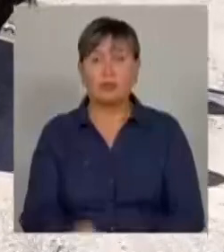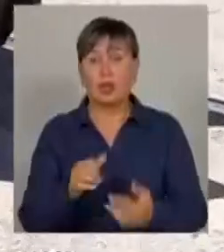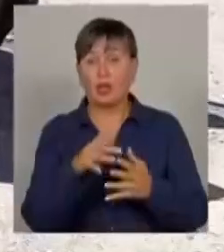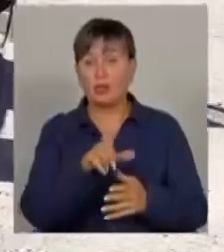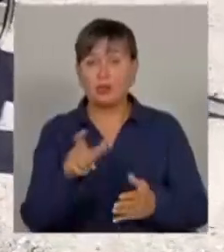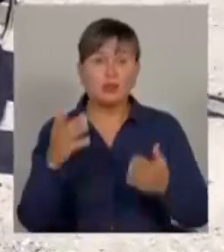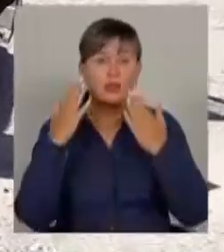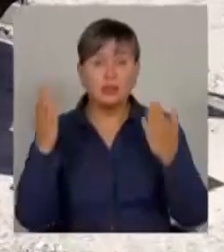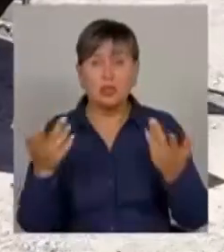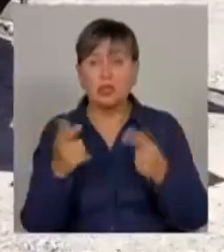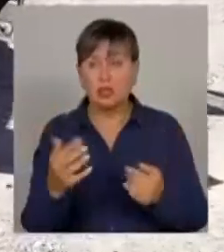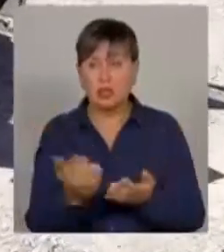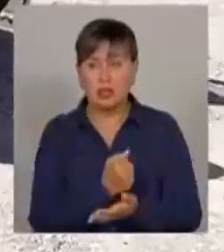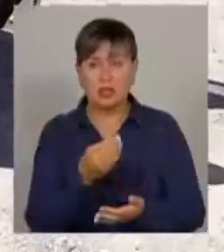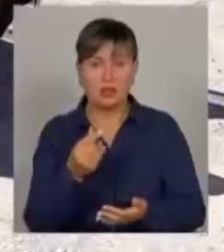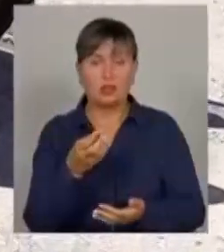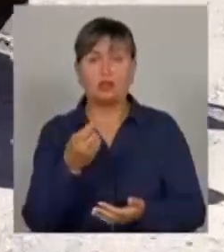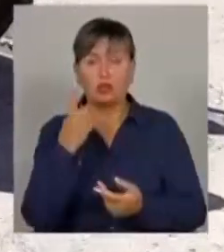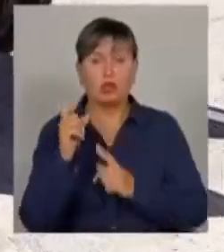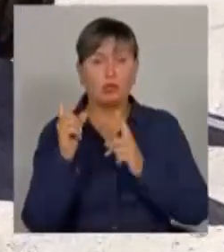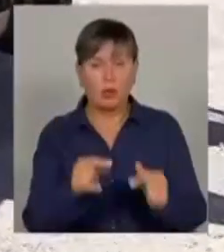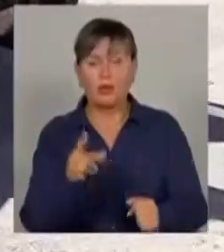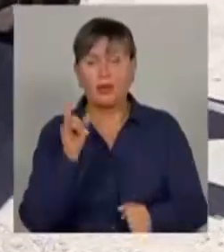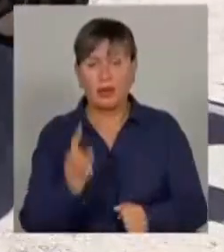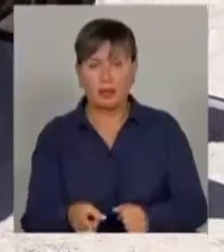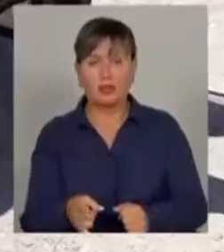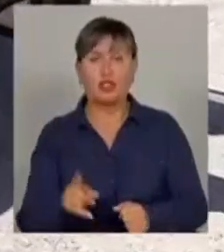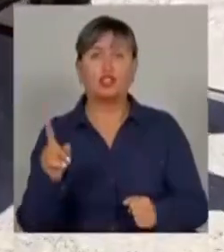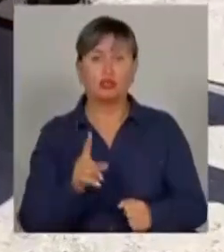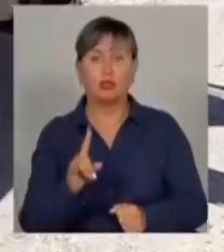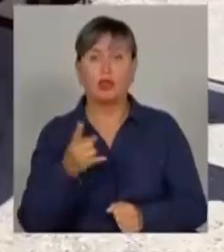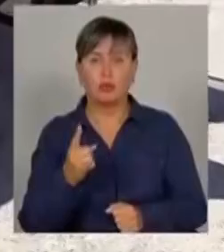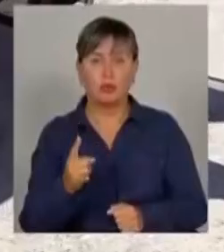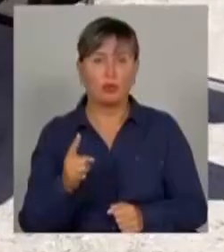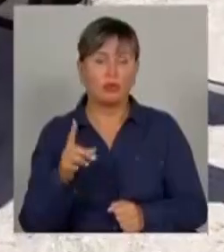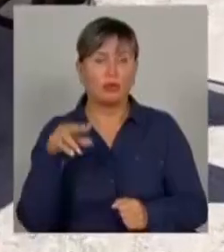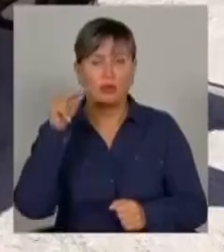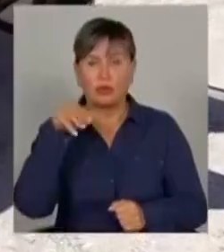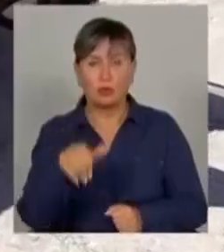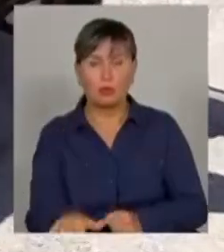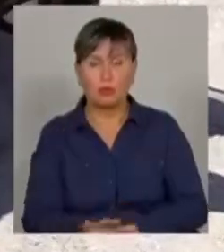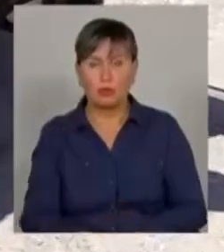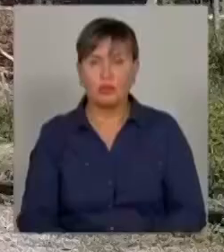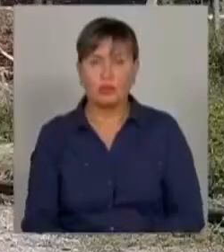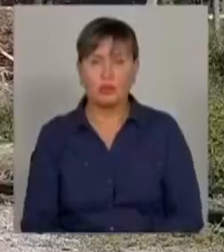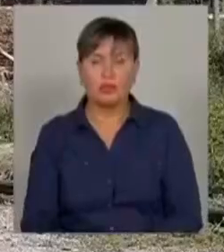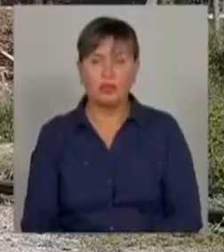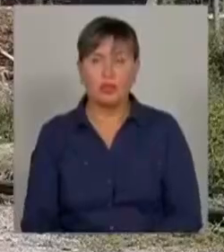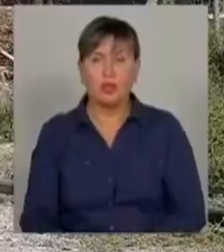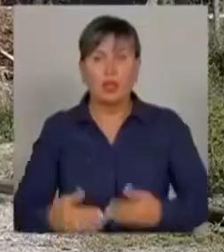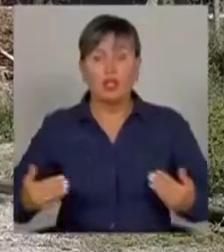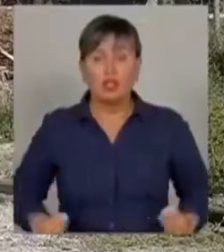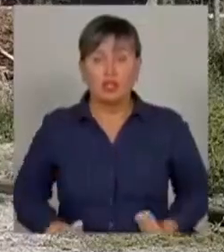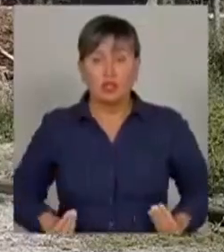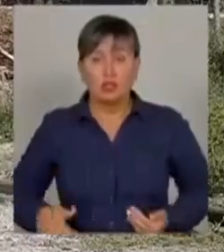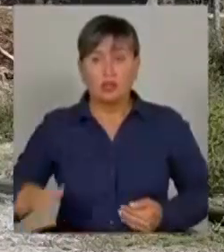уже не знают, где бы найти деньги на еще одну поездку на такси, чтобы ребенок не пропустил занятия в школе. У жителей